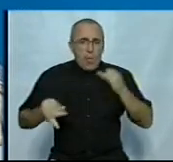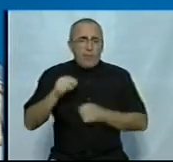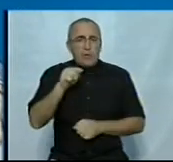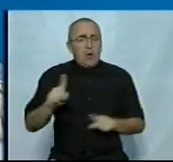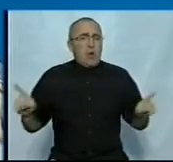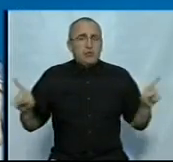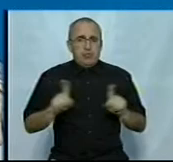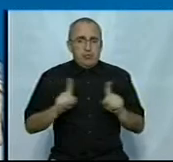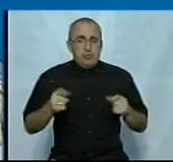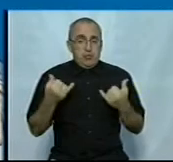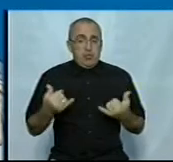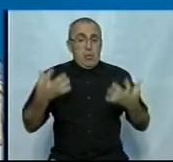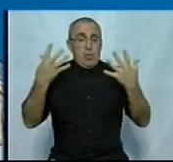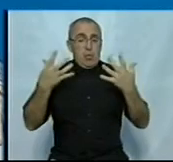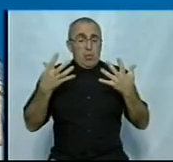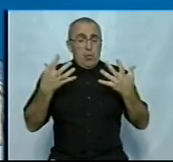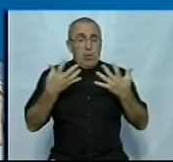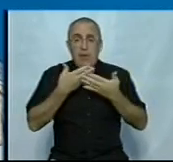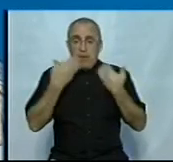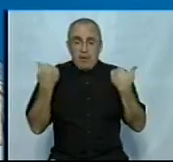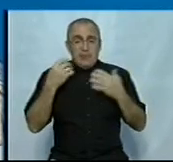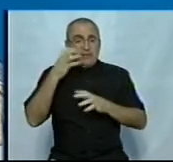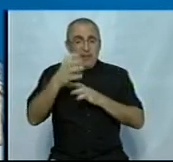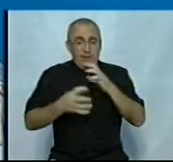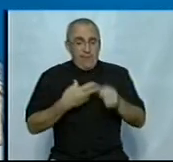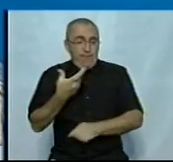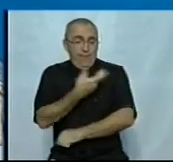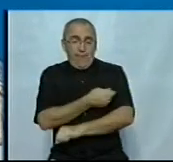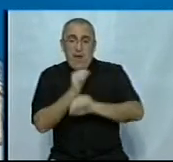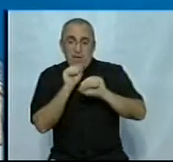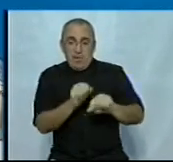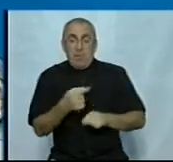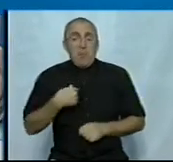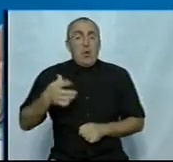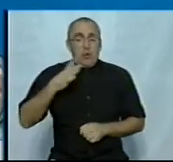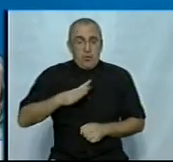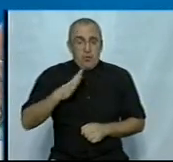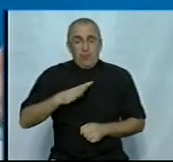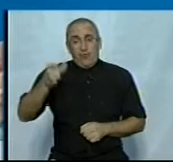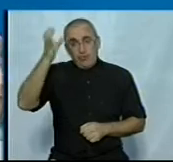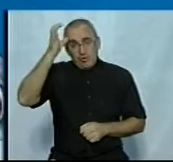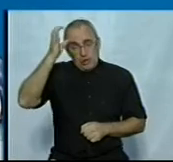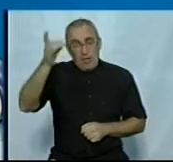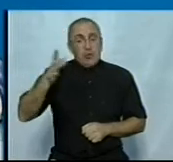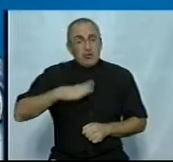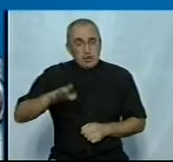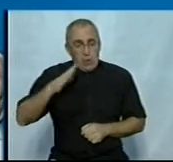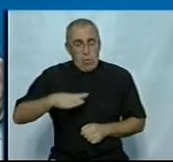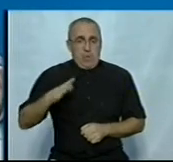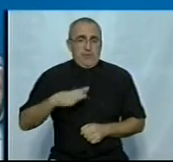що на сьогодні ще немає в світі вакцини, і ми її очікуємо, вчені очікують її